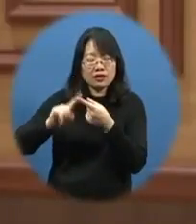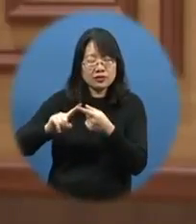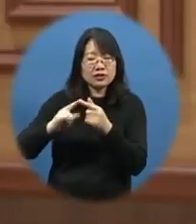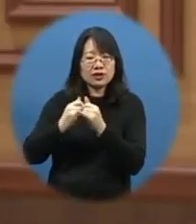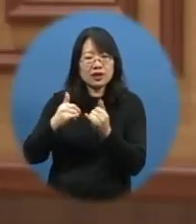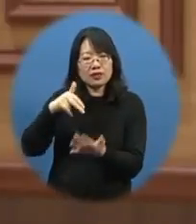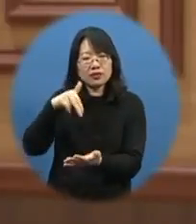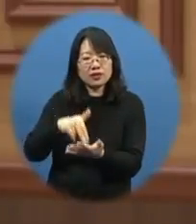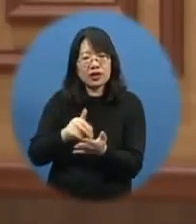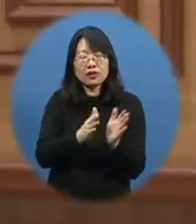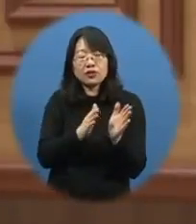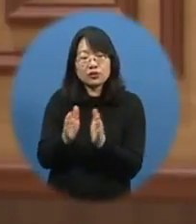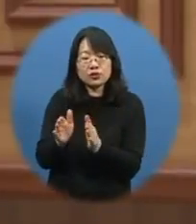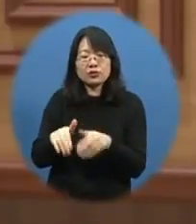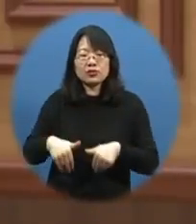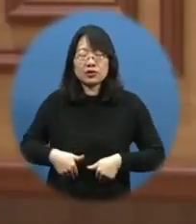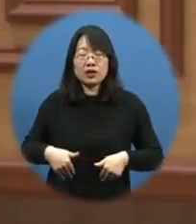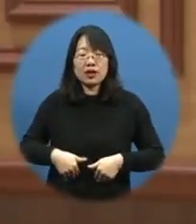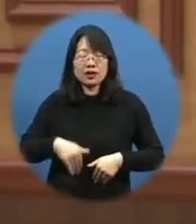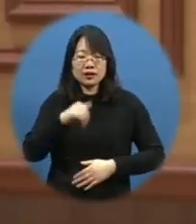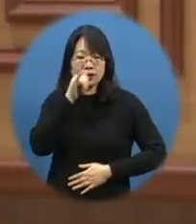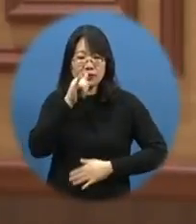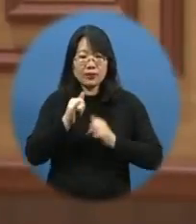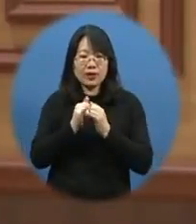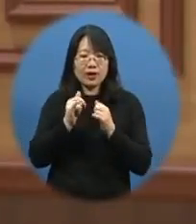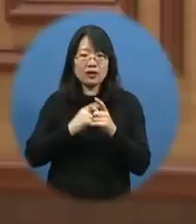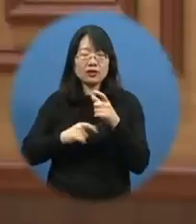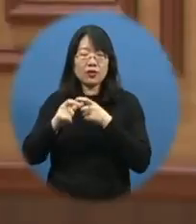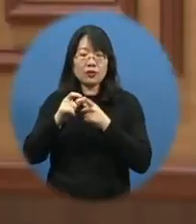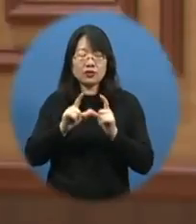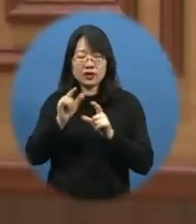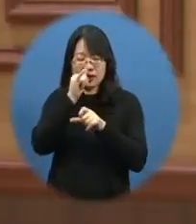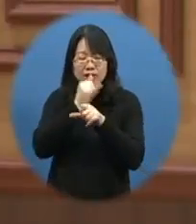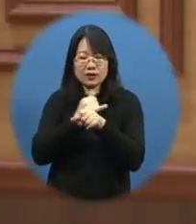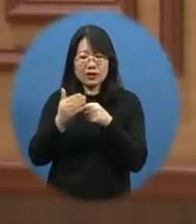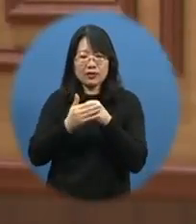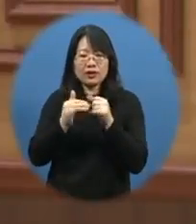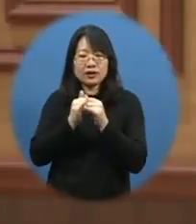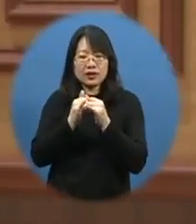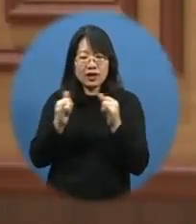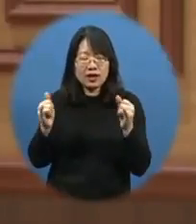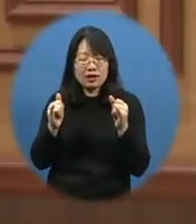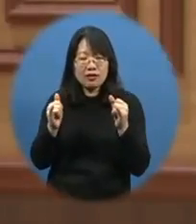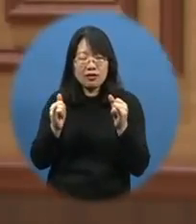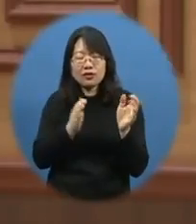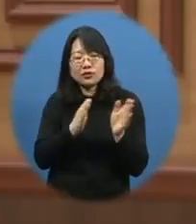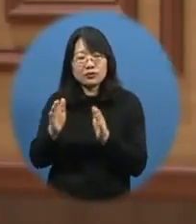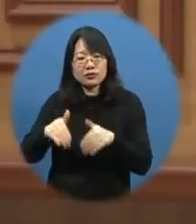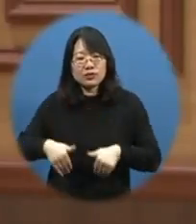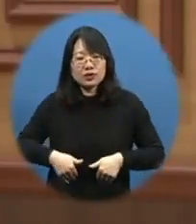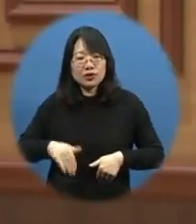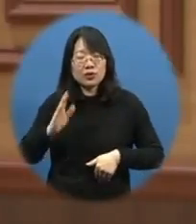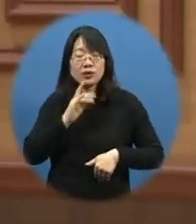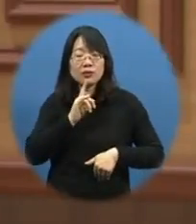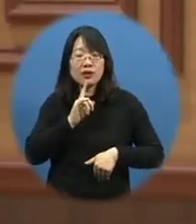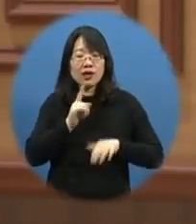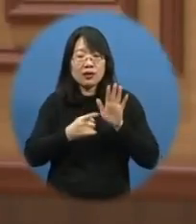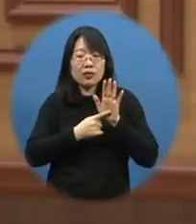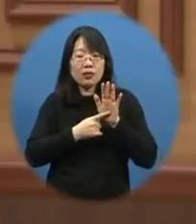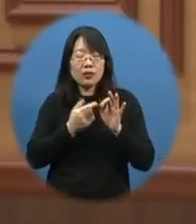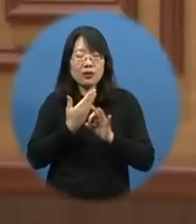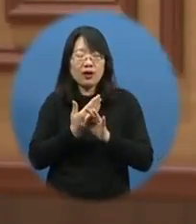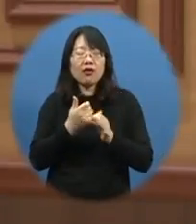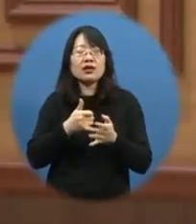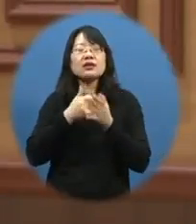사람으로서 갖춰야 될 것이 있다는 겁니다. 사람은 더불어 살기 때문에 사람으로 갖춰야 될 것, 요즘 말로 하자면